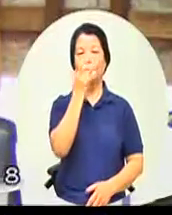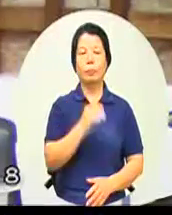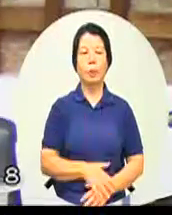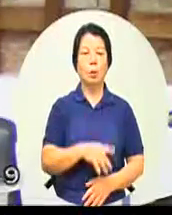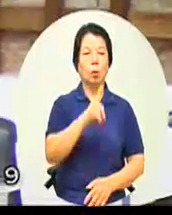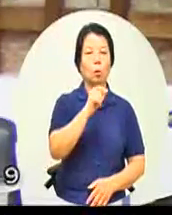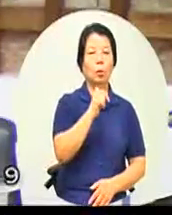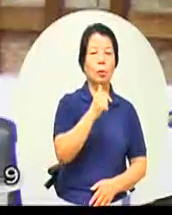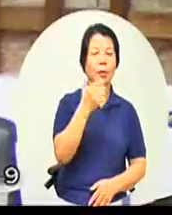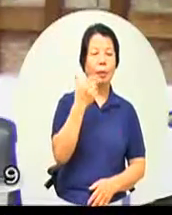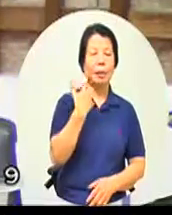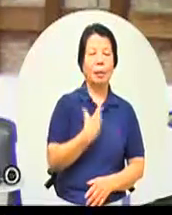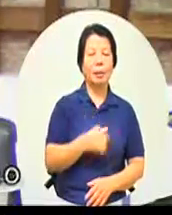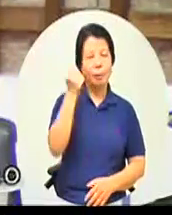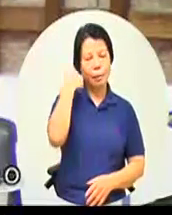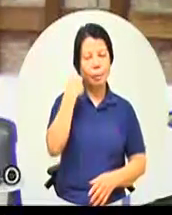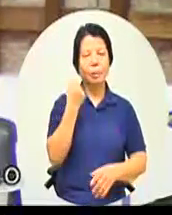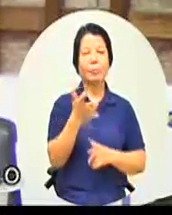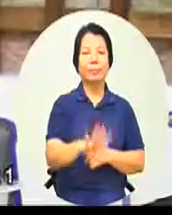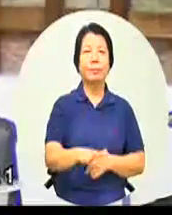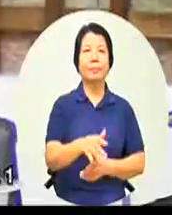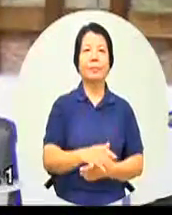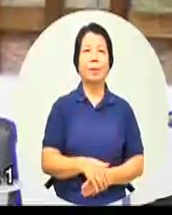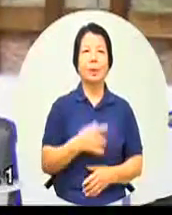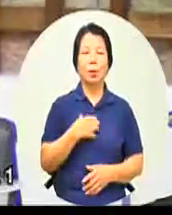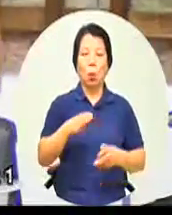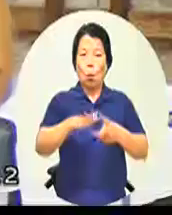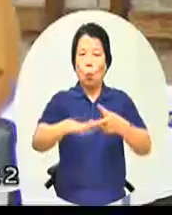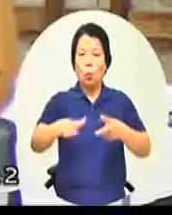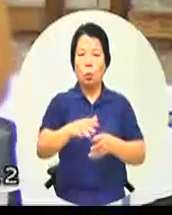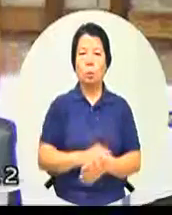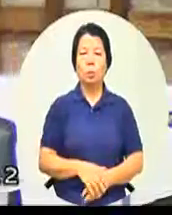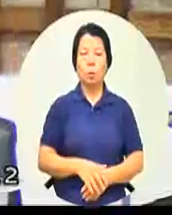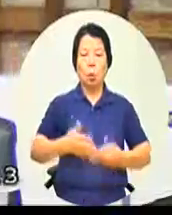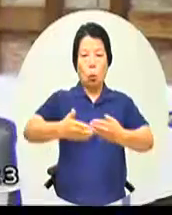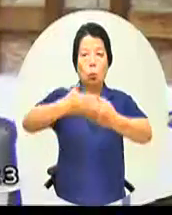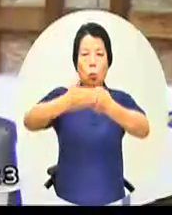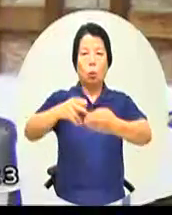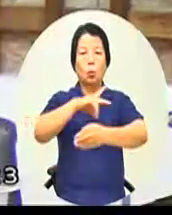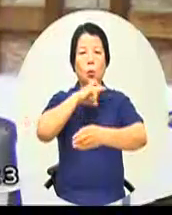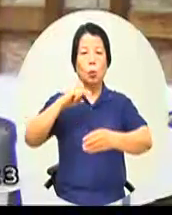师扎桂新啊，我读小学，中国的英语要安怎读啊？